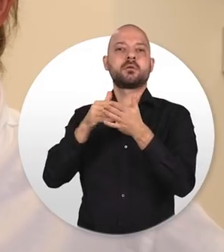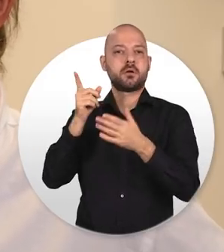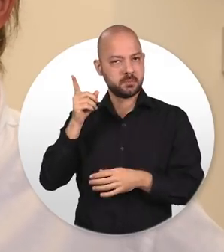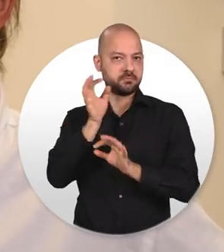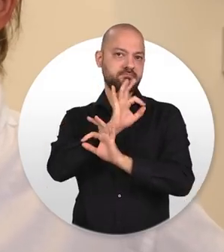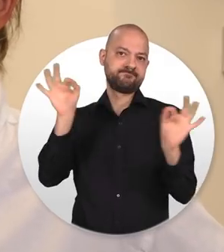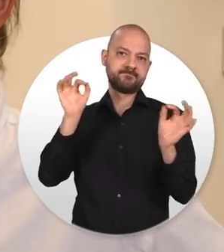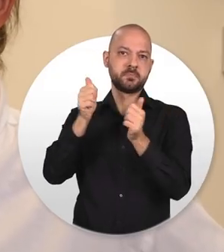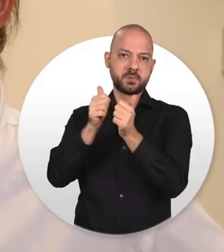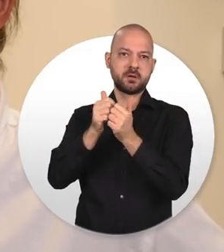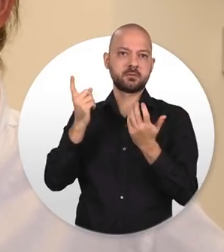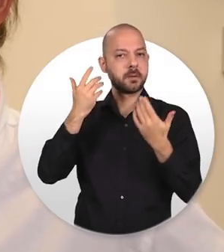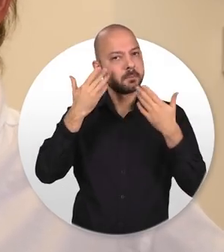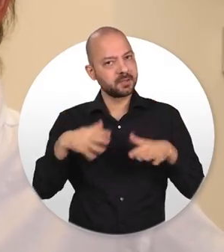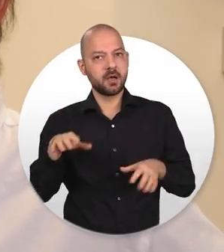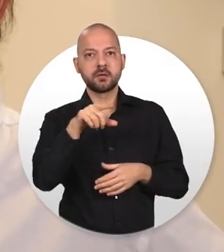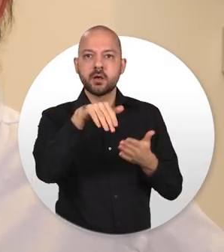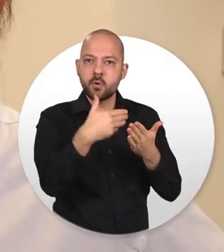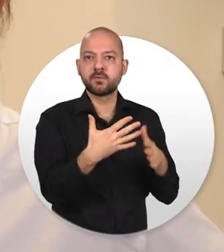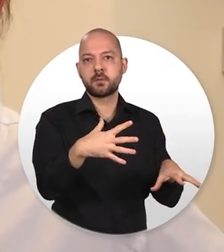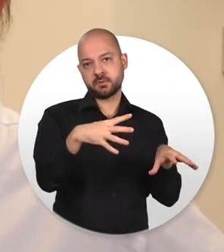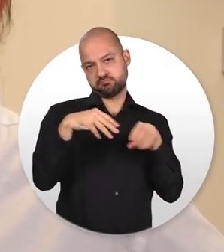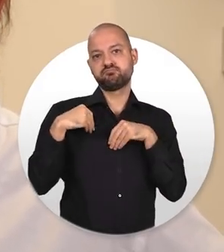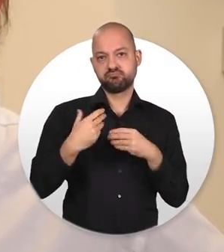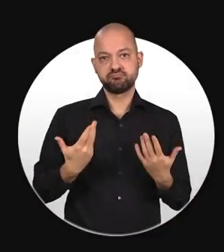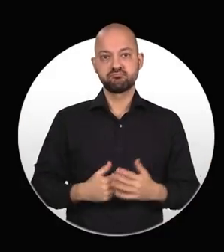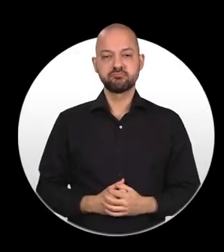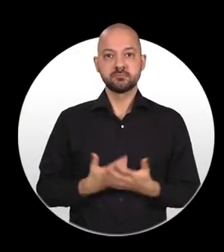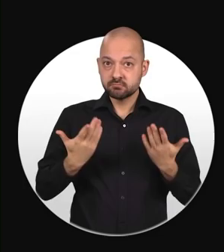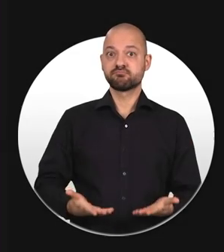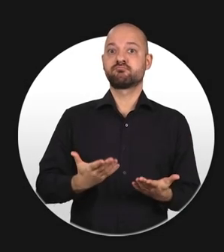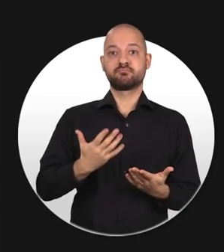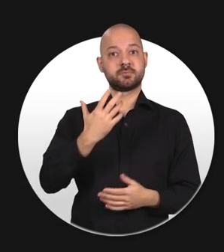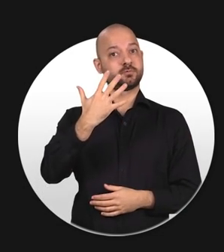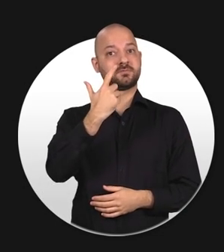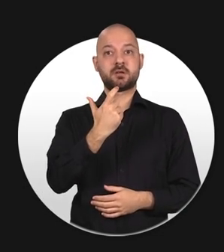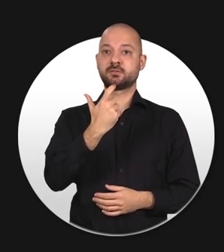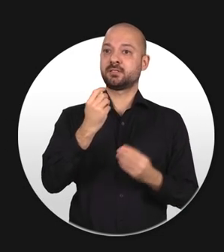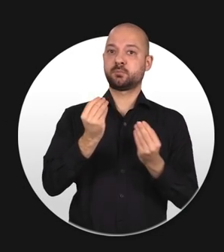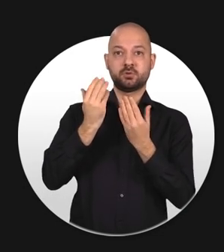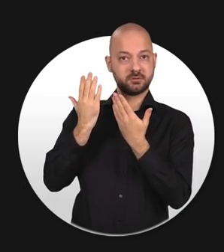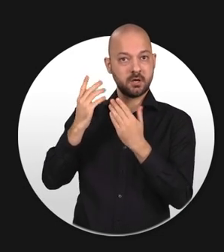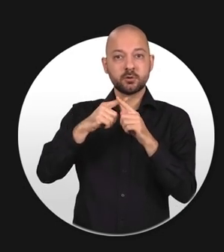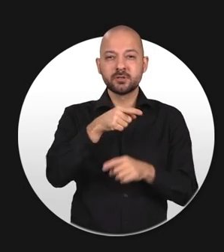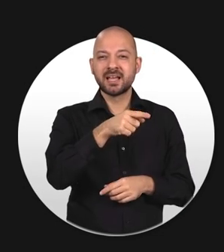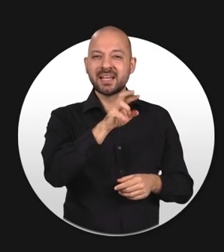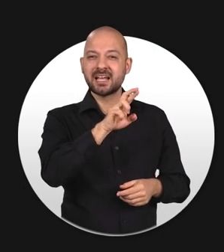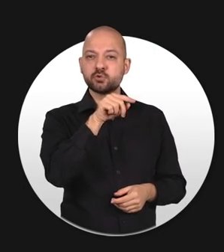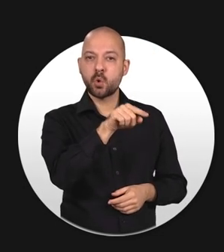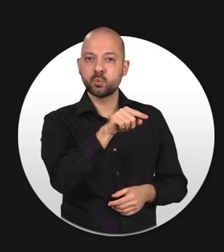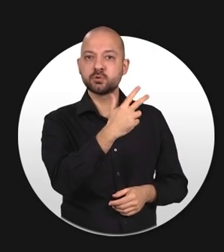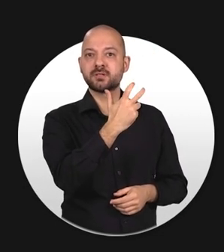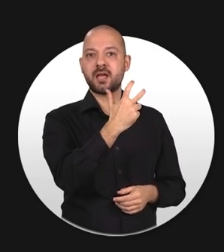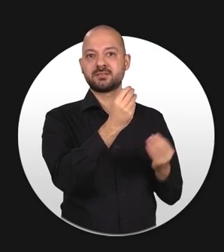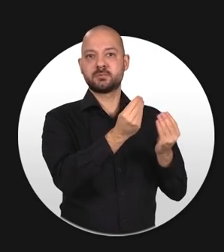auch bereit erklärt hat, sich dieser Tasche umzuhüllen. Anneloo 2018 für ihre 25. Anniversär und den 30. von